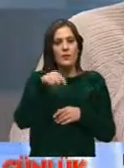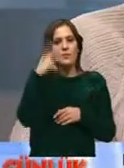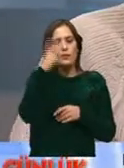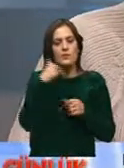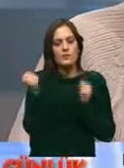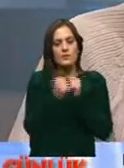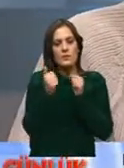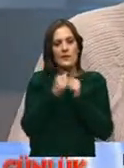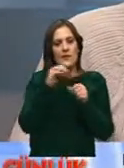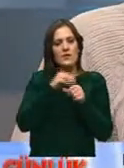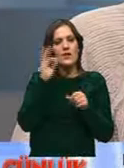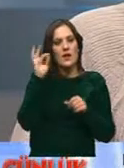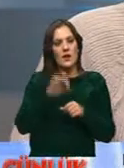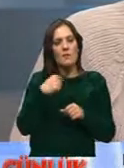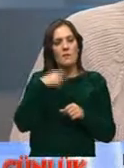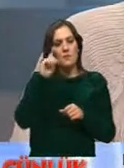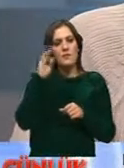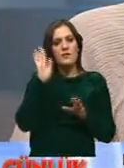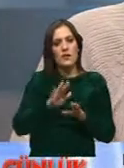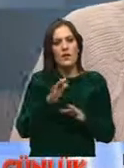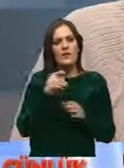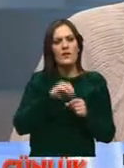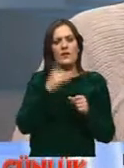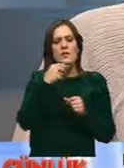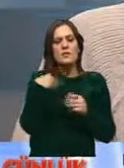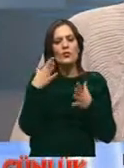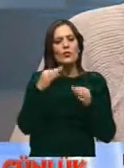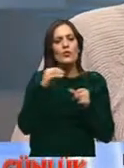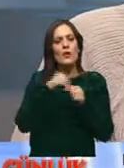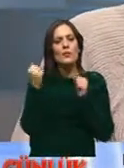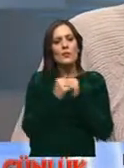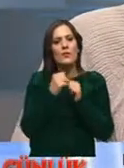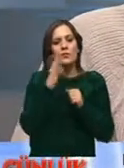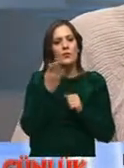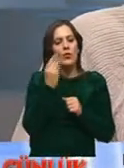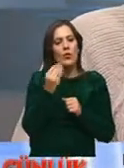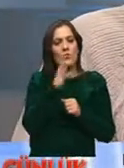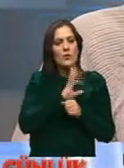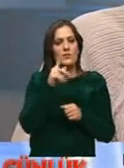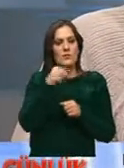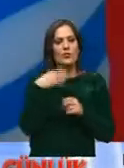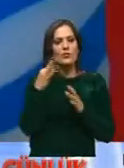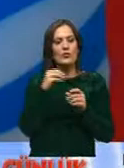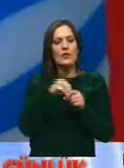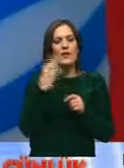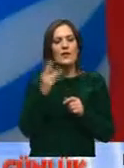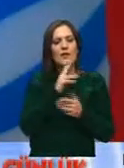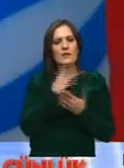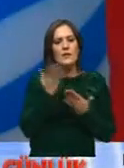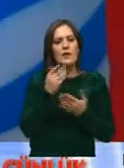müziğin birleştiriciliği hep bence kaldı. Nasıl fakat bir tutkaldır değil mi o? Kesinlikle. Ne muazzam bir tutkaldır. Kesinlikle.